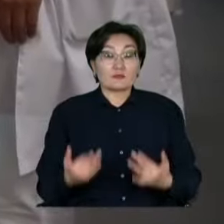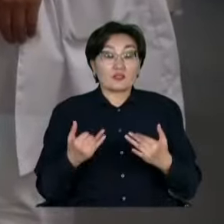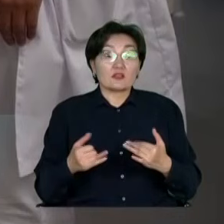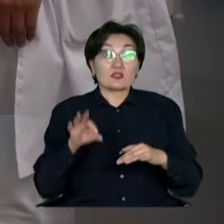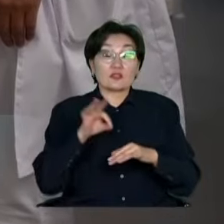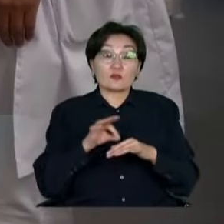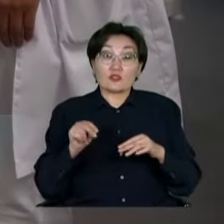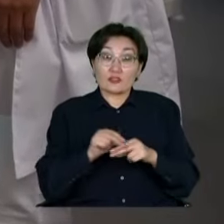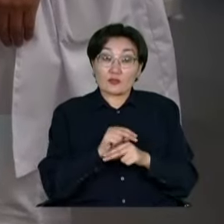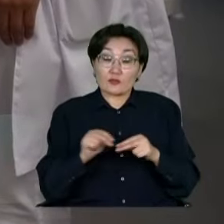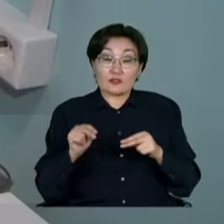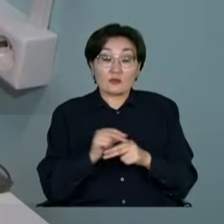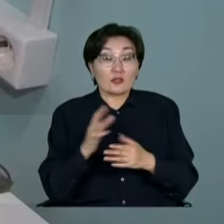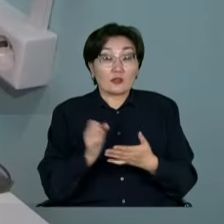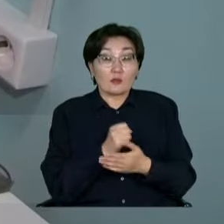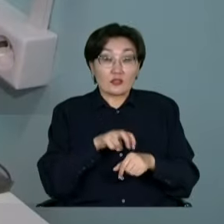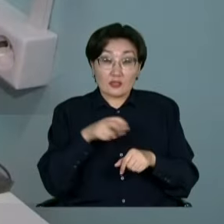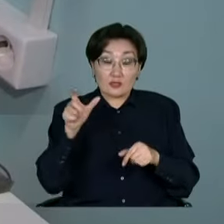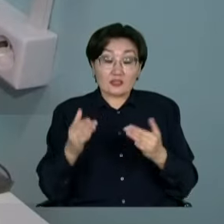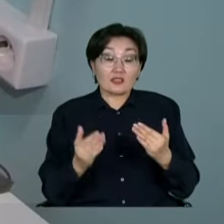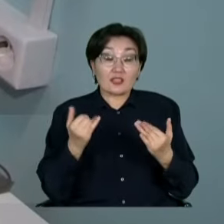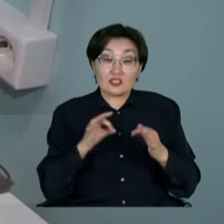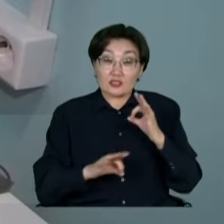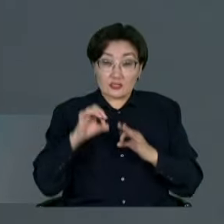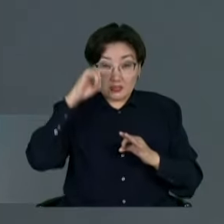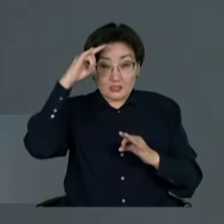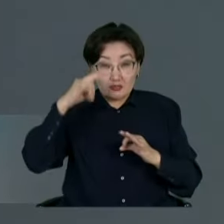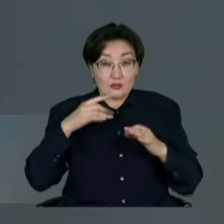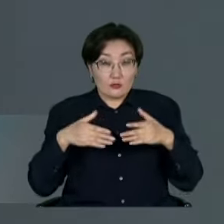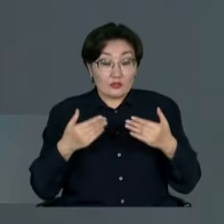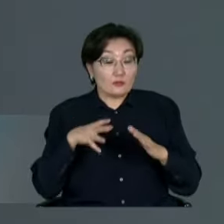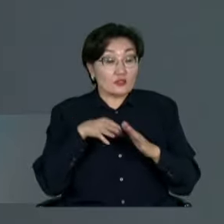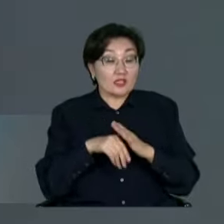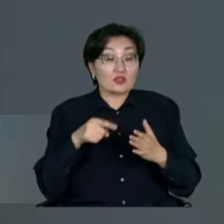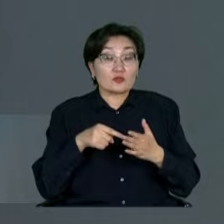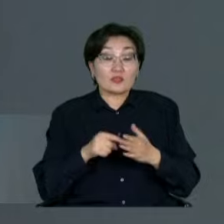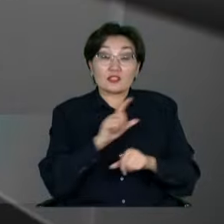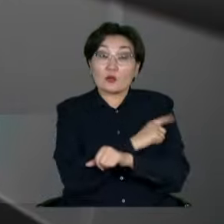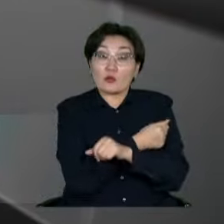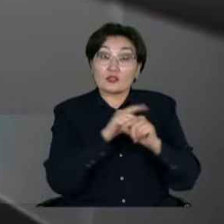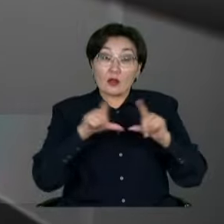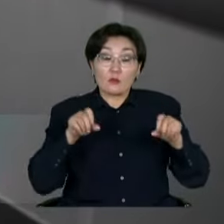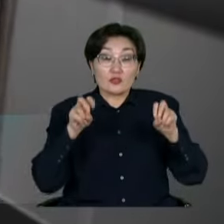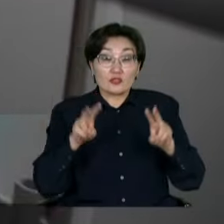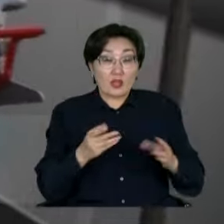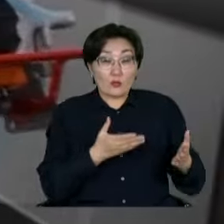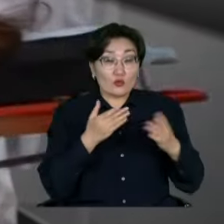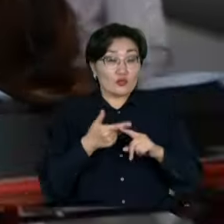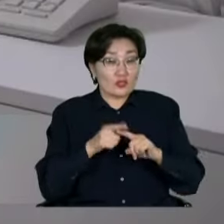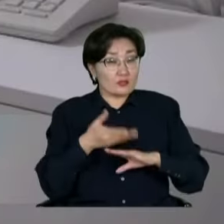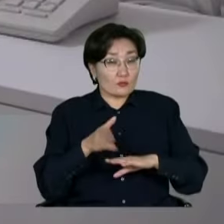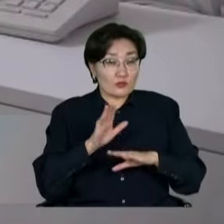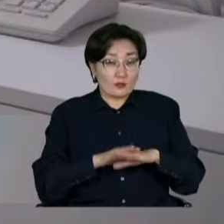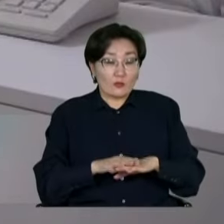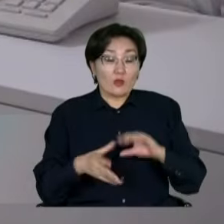Жанға дауа тәнге ем табатына халаттылар қазір шығыс Қазақстанда жоқтың қасы. Әсіресе қалалардағы ауруханаларға маман тарту қиынға соғып жатыр.